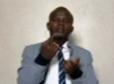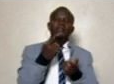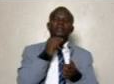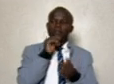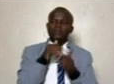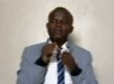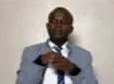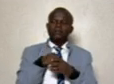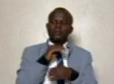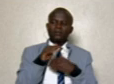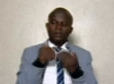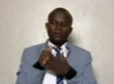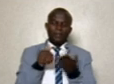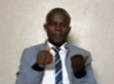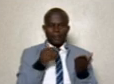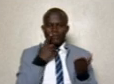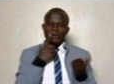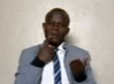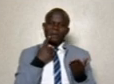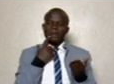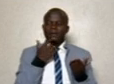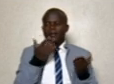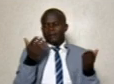mu bigo byose